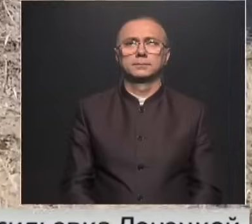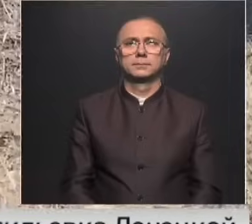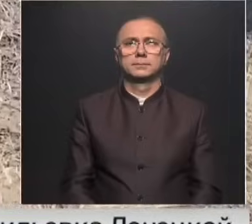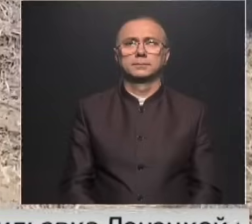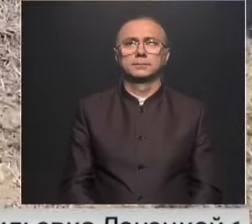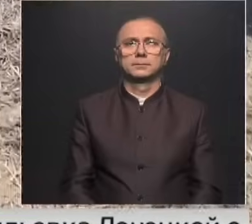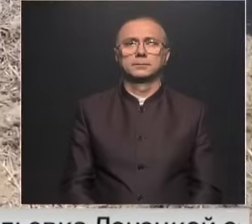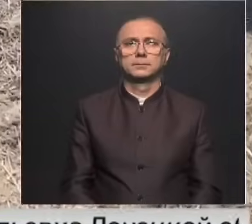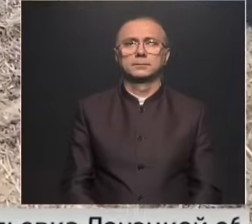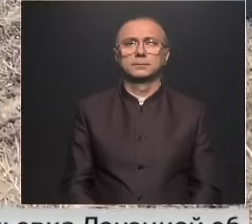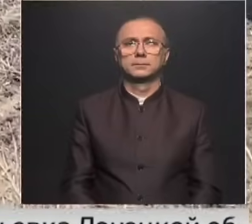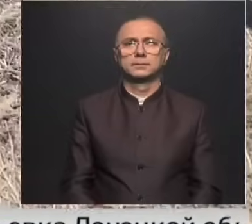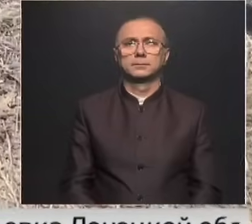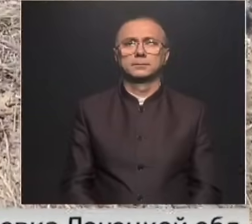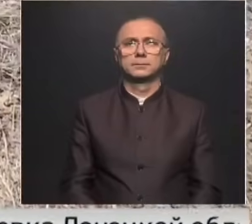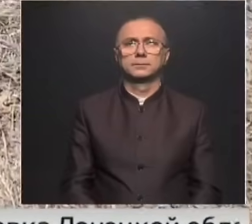прицельное